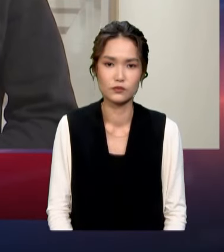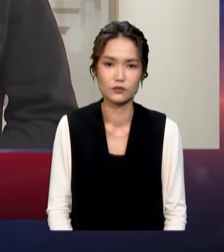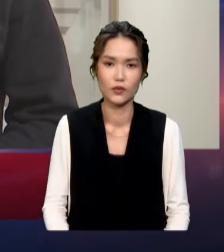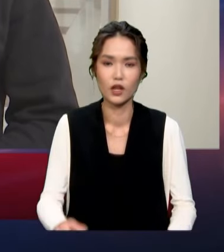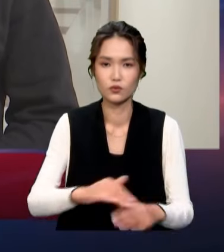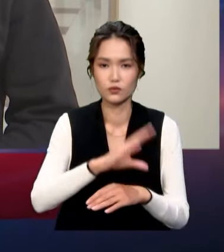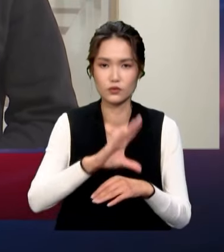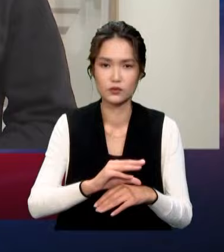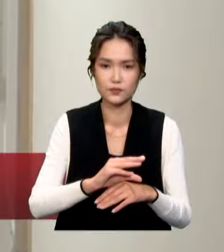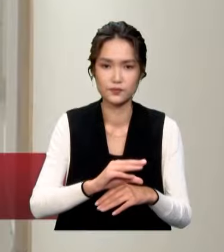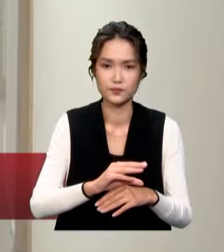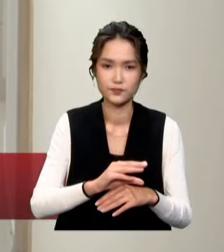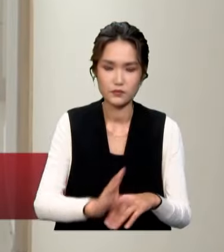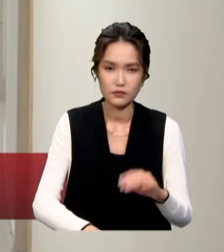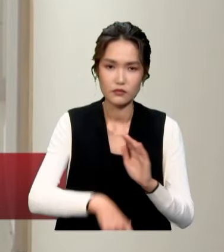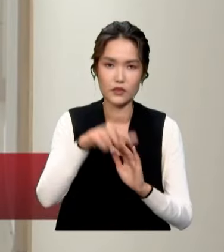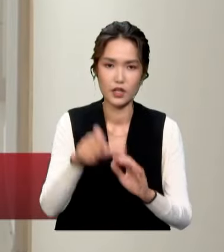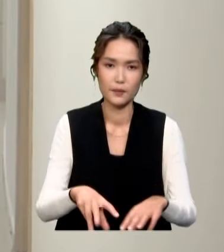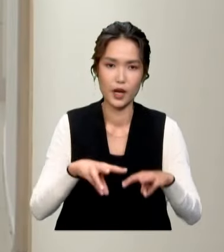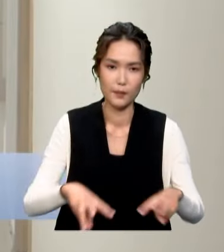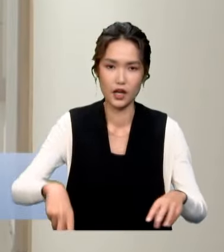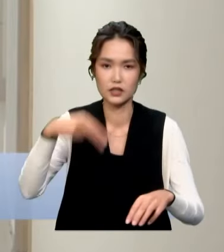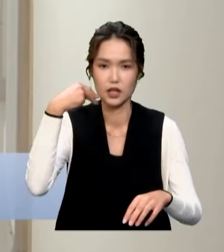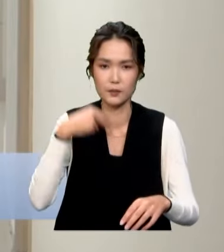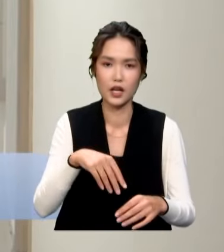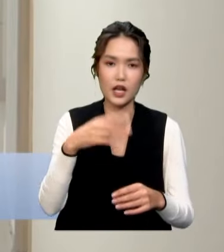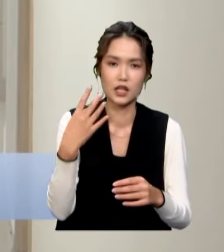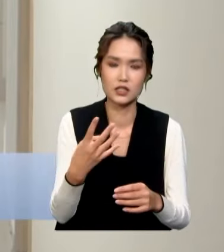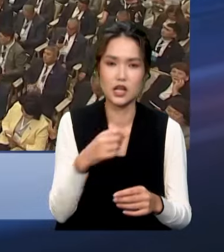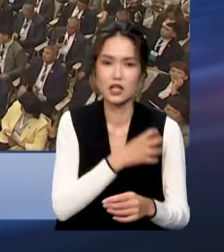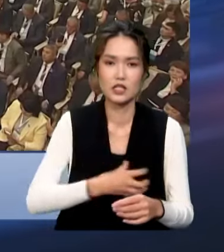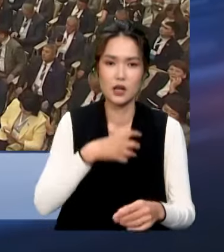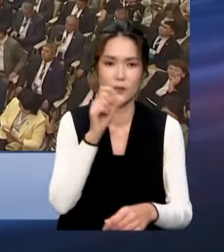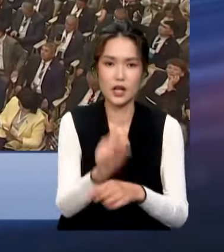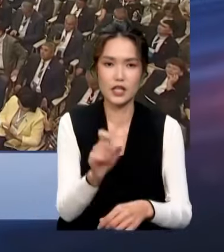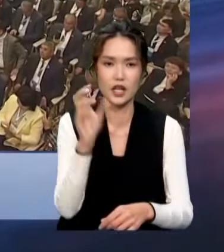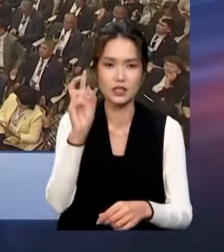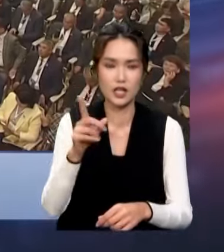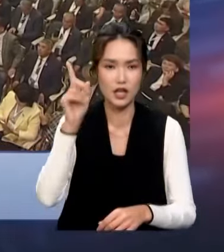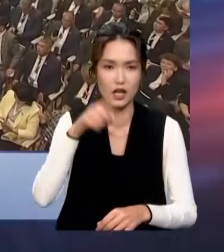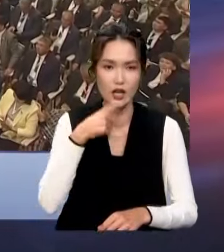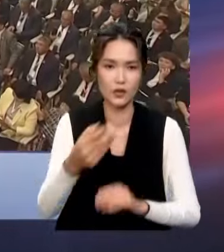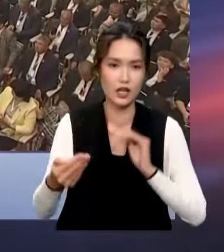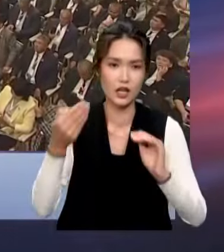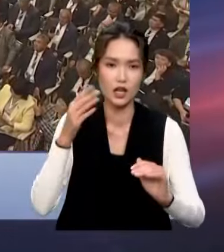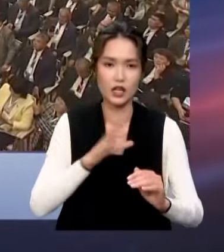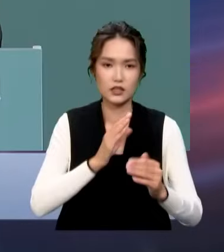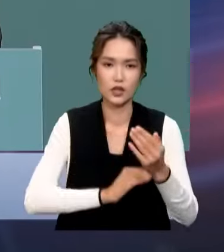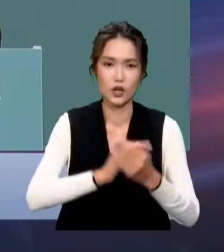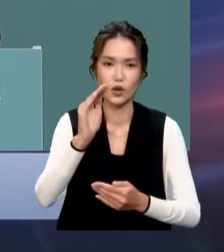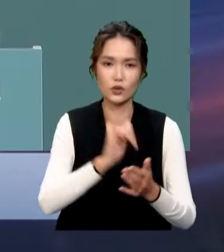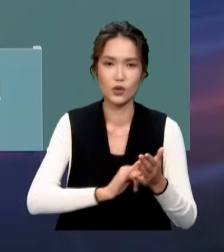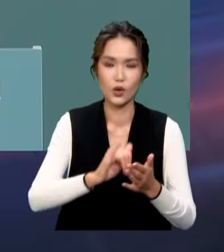Добрый вечер, Марат. Перед депутатами Маслихатов президент поставил четыре основные задачи. Как вы уже отметили, ранее это повышение